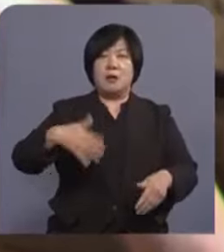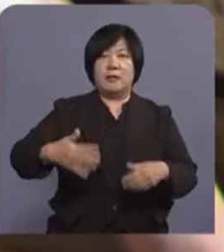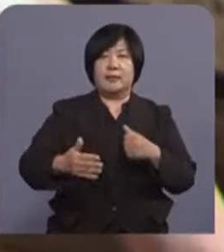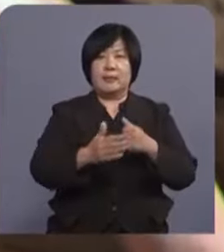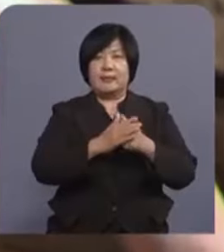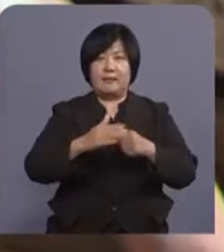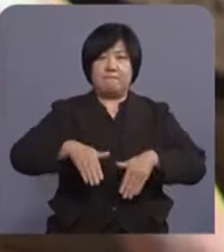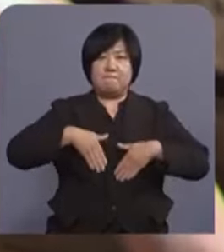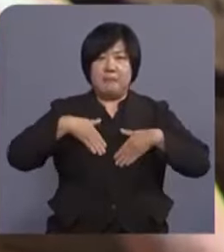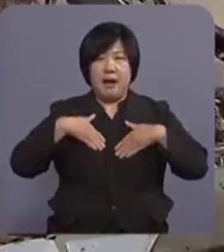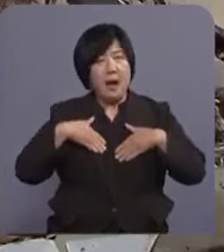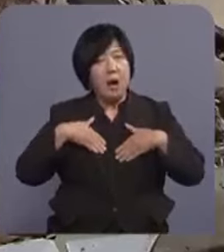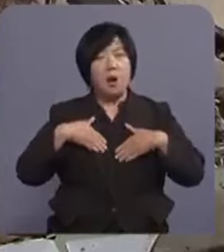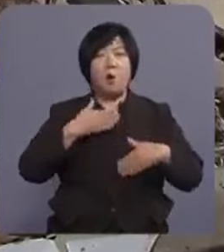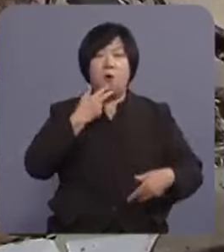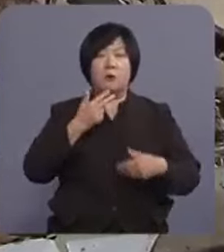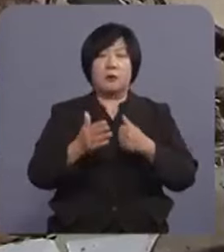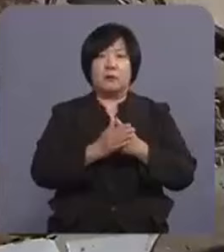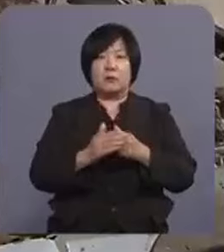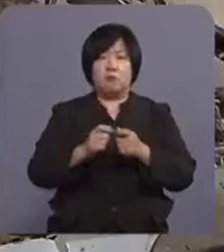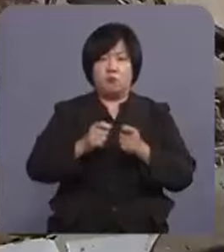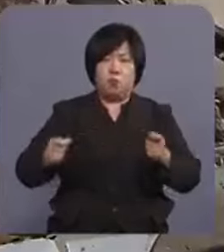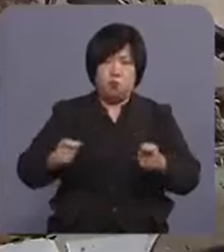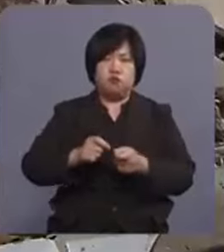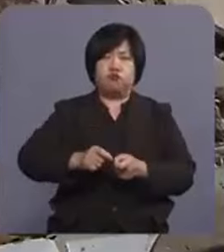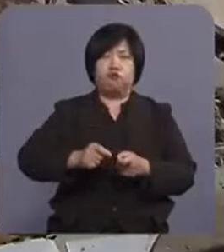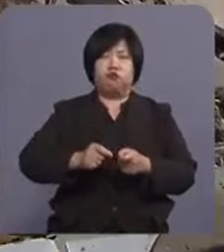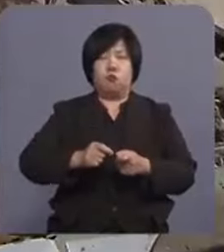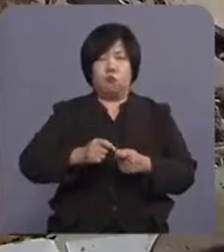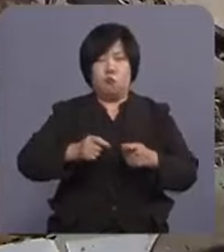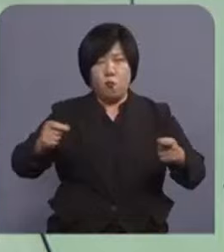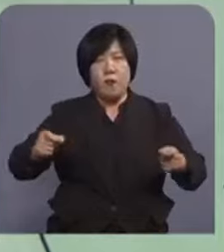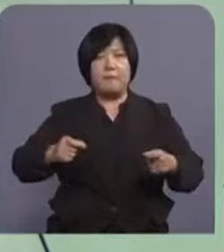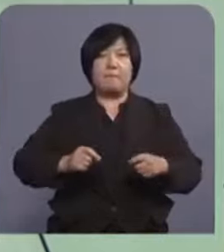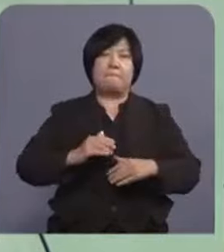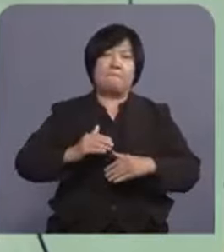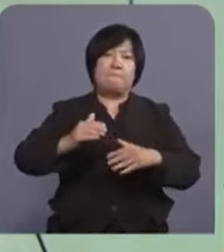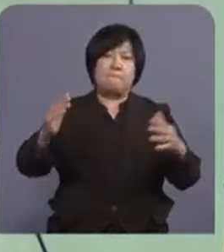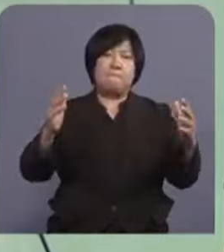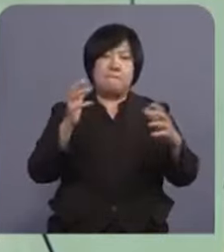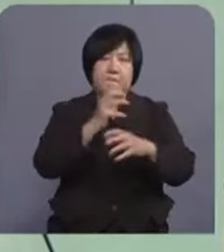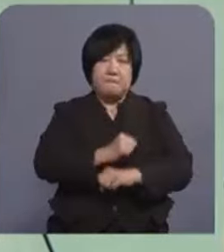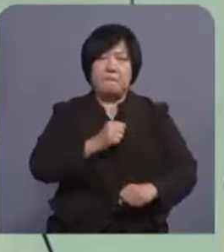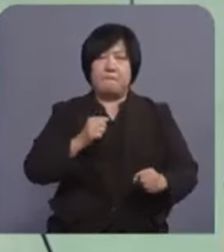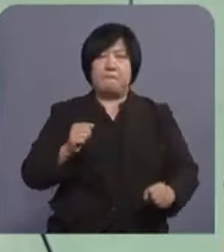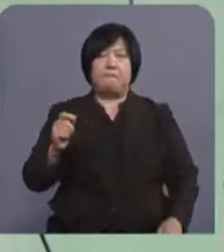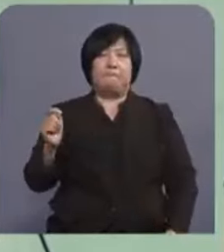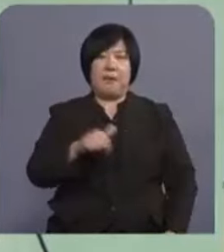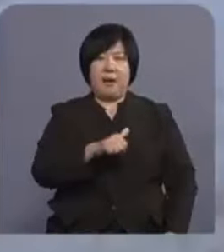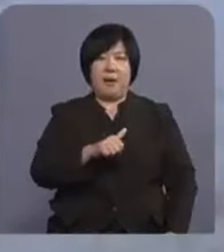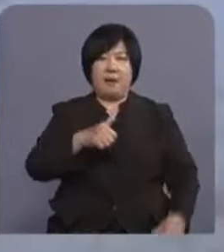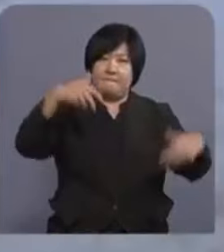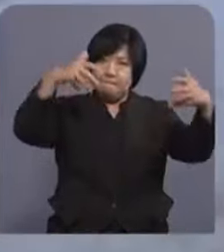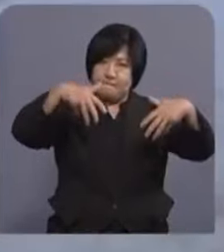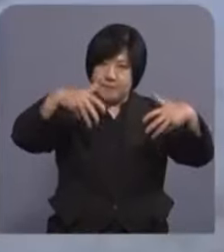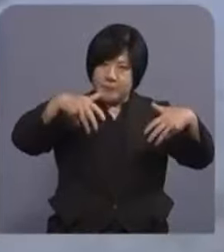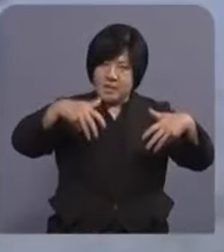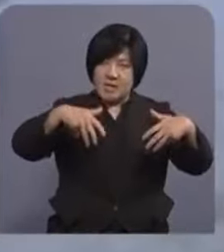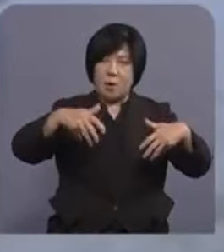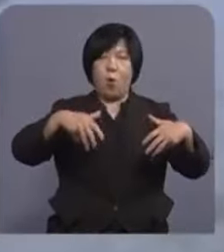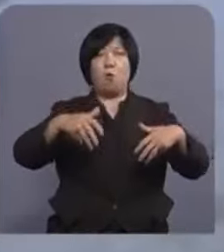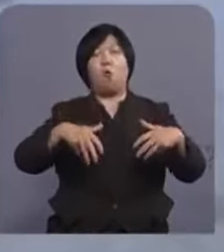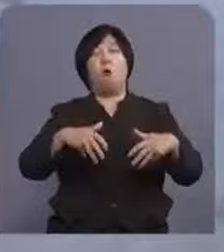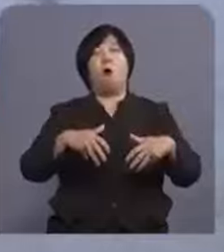냉방차 이루어지지 않아 노후 진속 가 훨씬 빠릅니다 비가 오고 겨울에 추웠다가 여름이